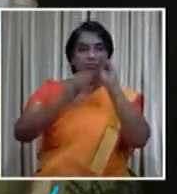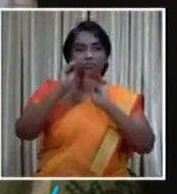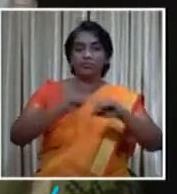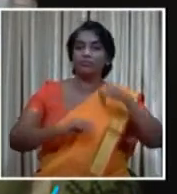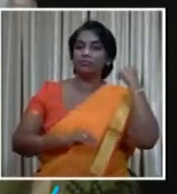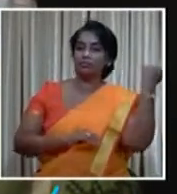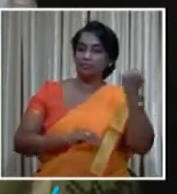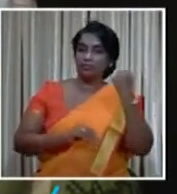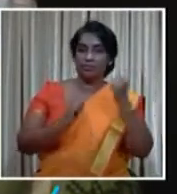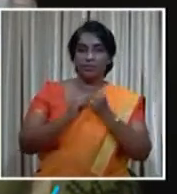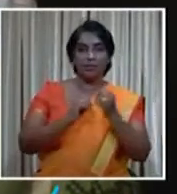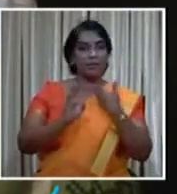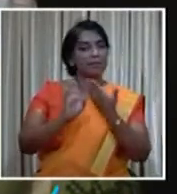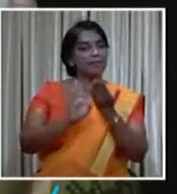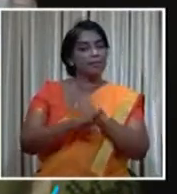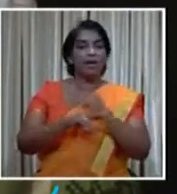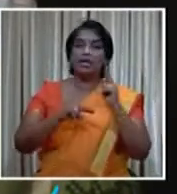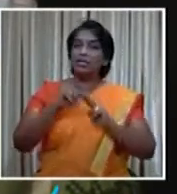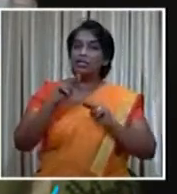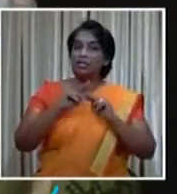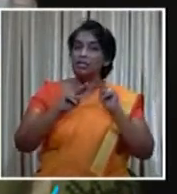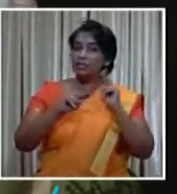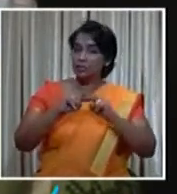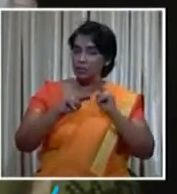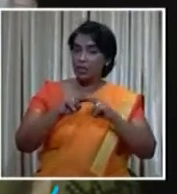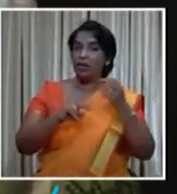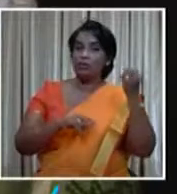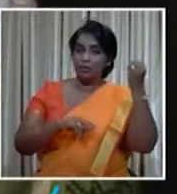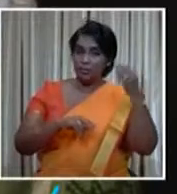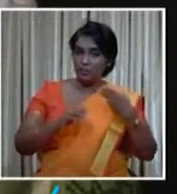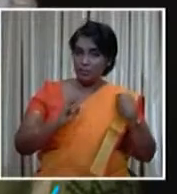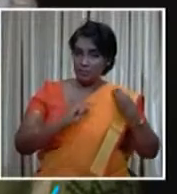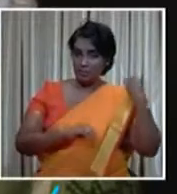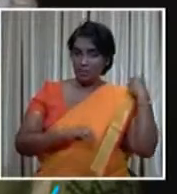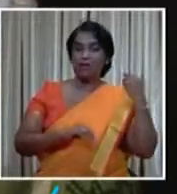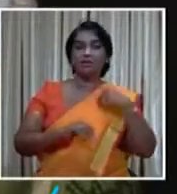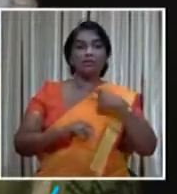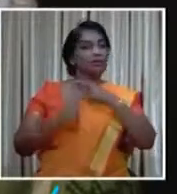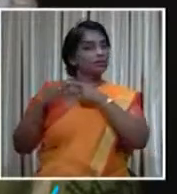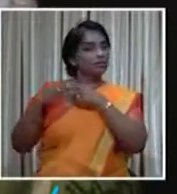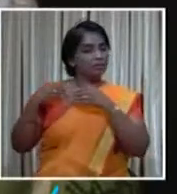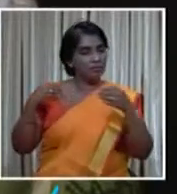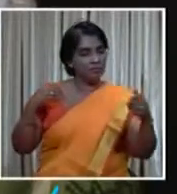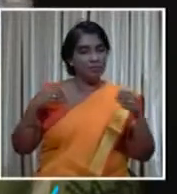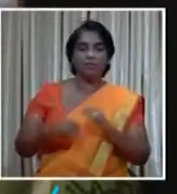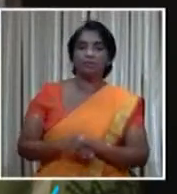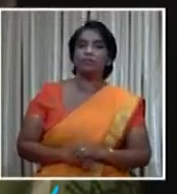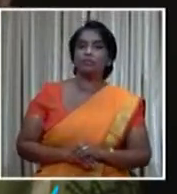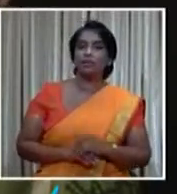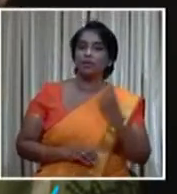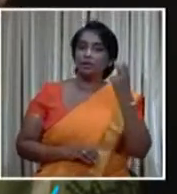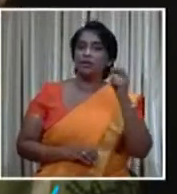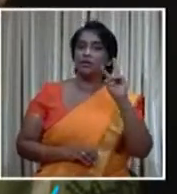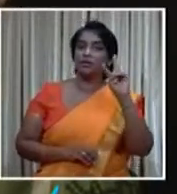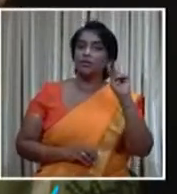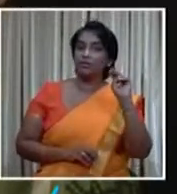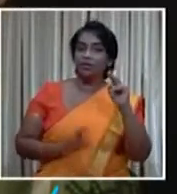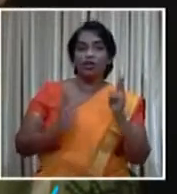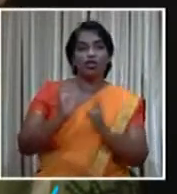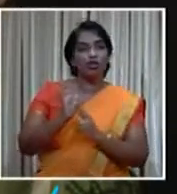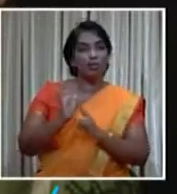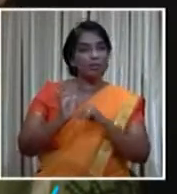ඉදිරිපත් කරනු ලැබූ පසුගිය සිකුරාදා දිනය වන විටත් දින සිට 2020 නොවැම්බර්